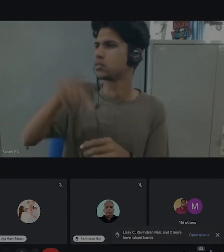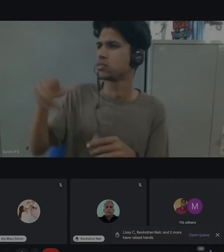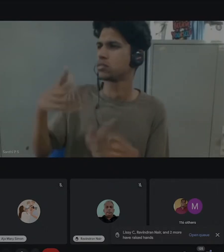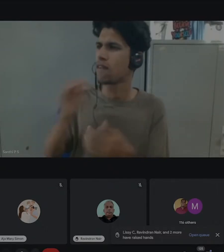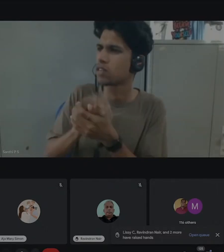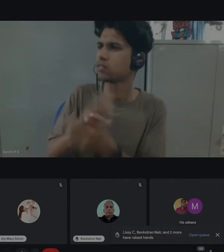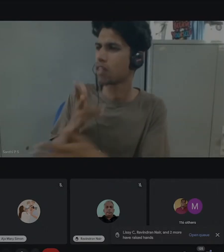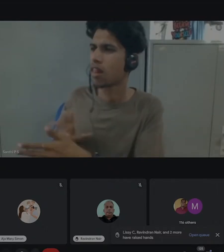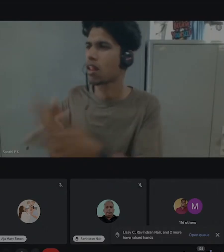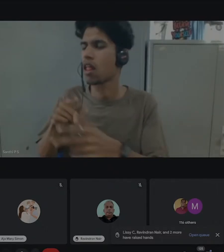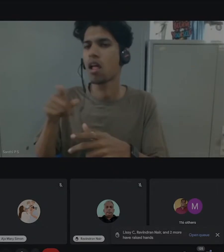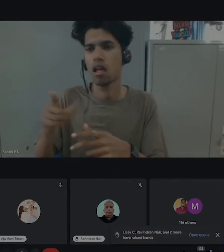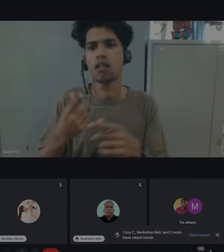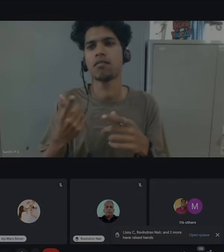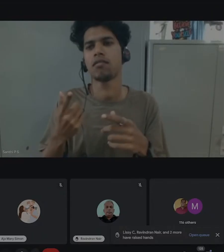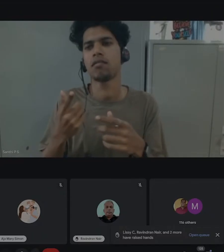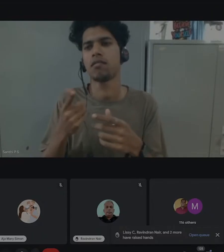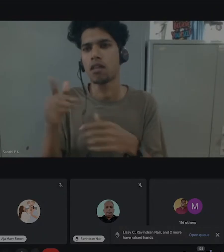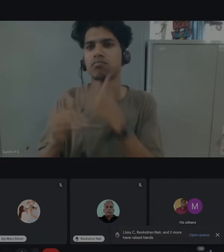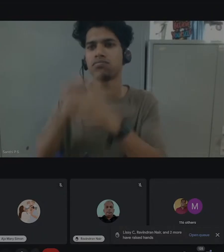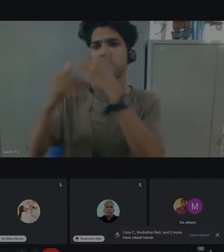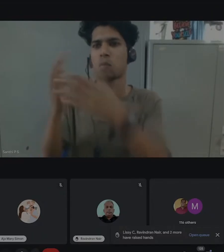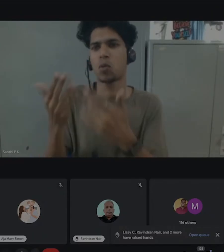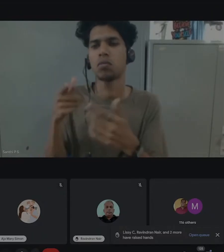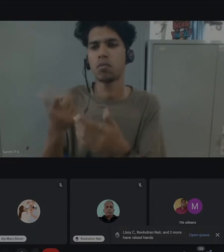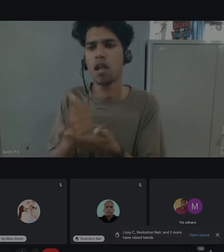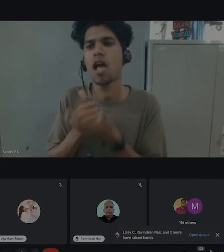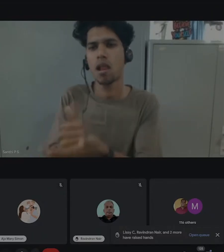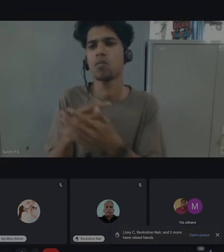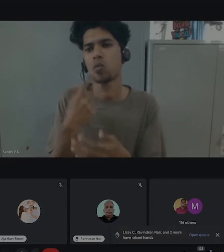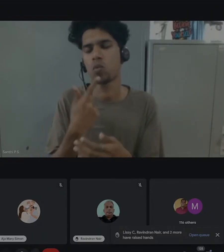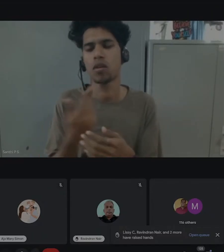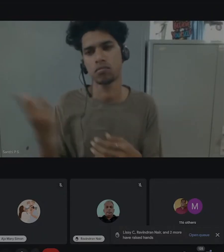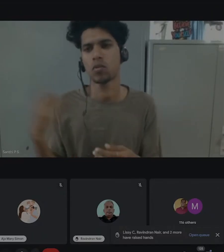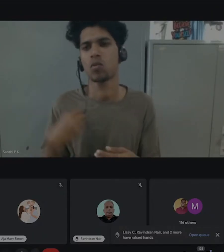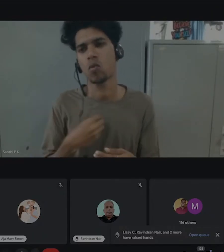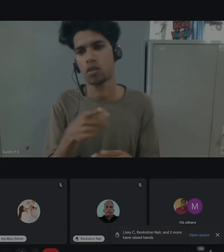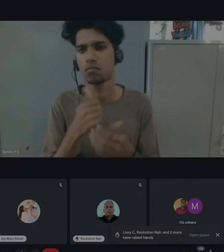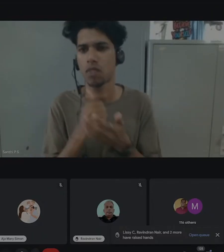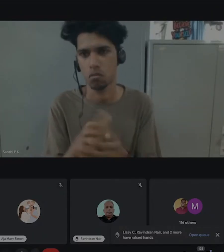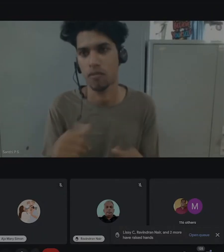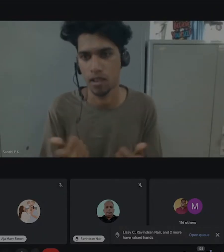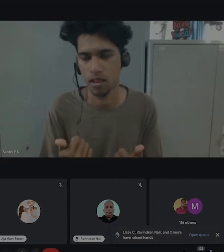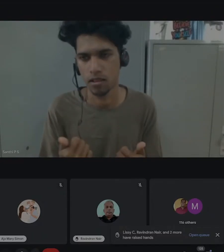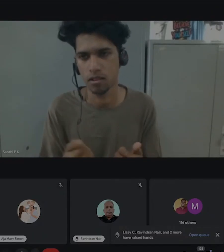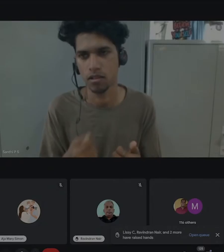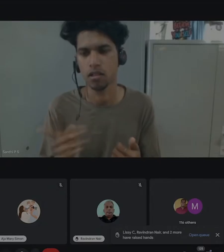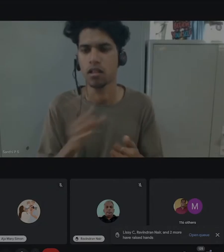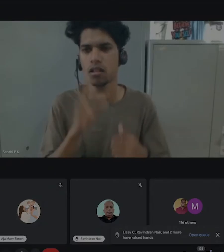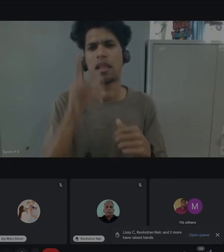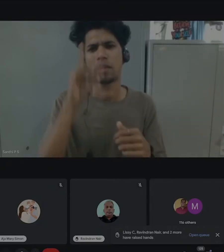ചെയ്ത് വരണം. ഇതിനെല്ലാം സ്പീച്ച് തെറപ്പിസ്റ്റിന്റെ ഹെൽപ്പ് ആവശ്യമാണ്. അപ്പൊ തീർച്ചയായിട്ടും കുഞ്ഞിന്റെ